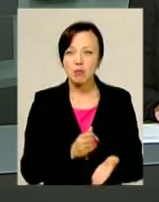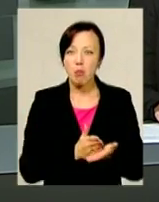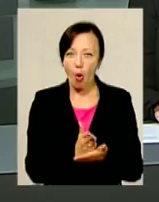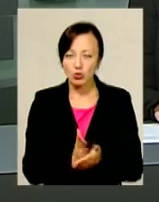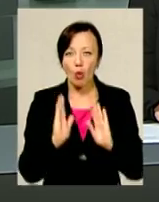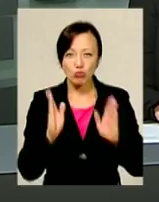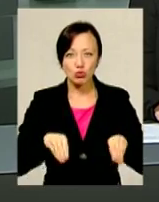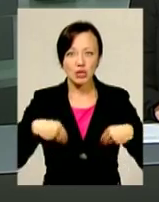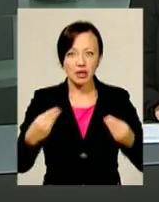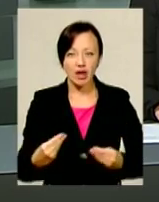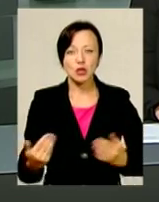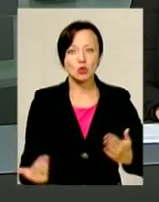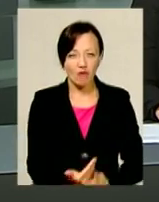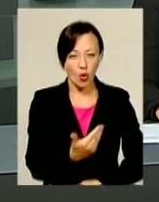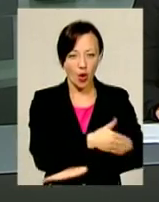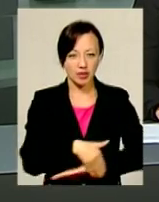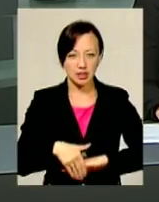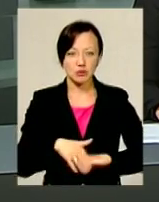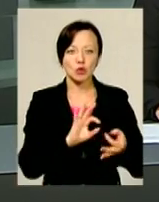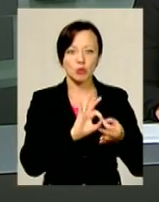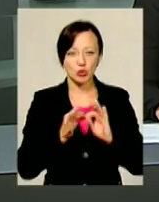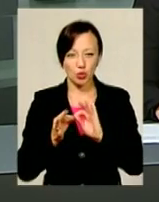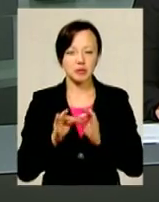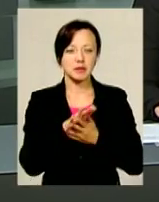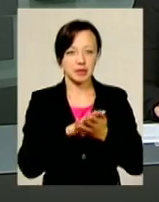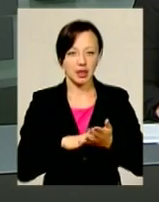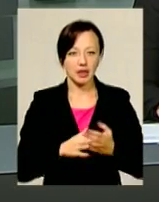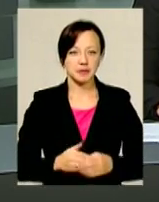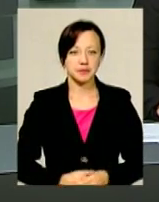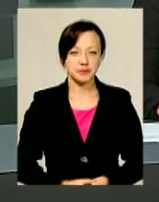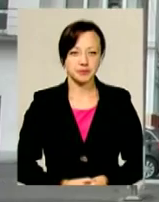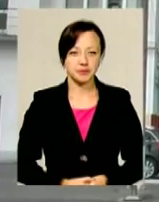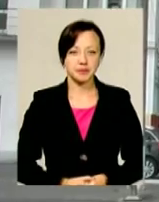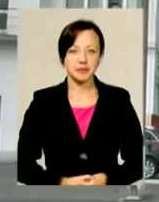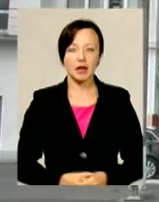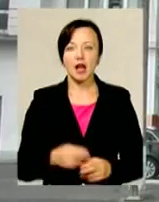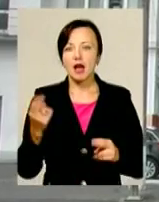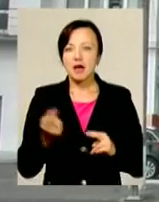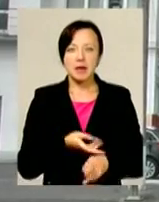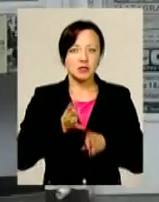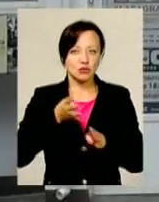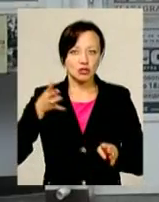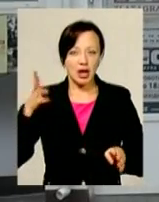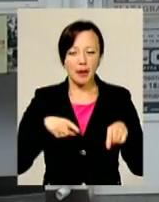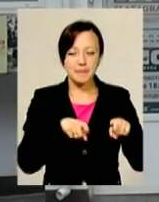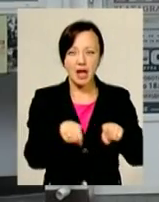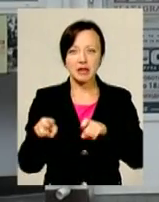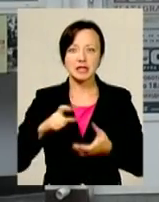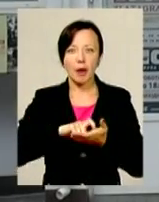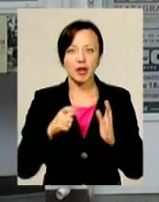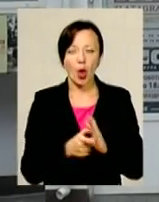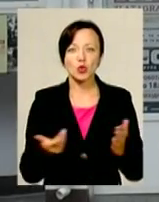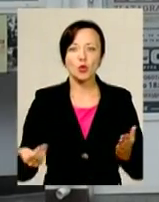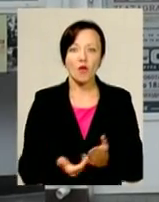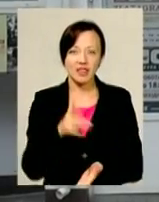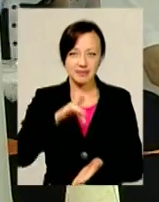будуть надавати за новою адресою. З подробицями Вікторія Паламар. Без довгих черг та біганини кабінетами. Новий